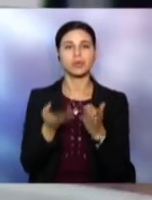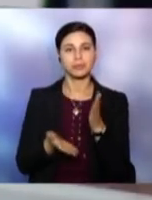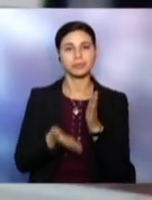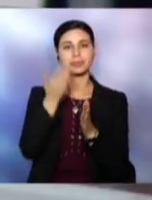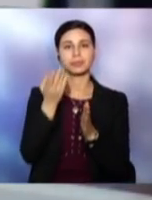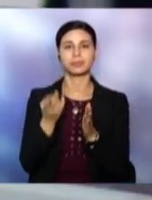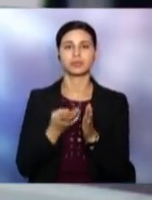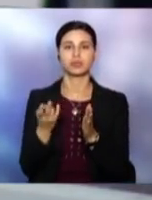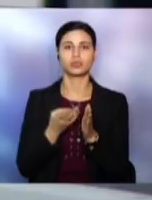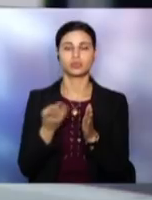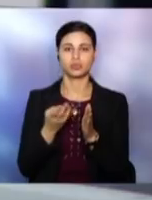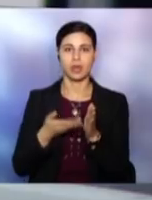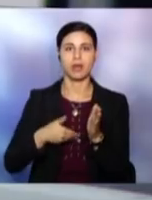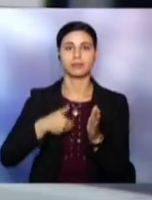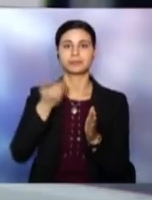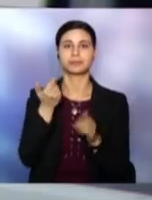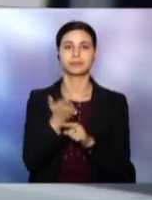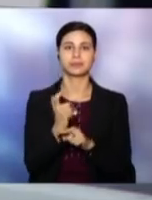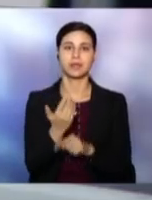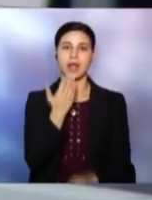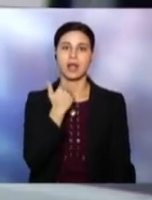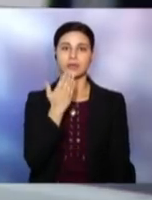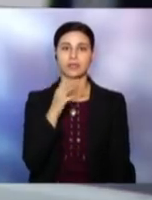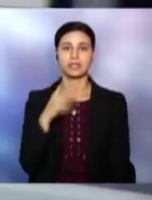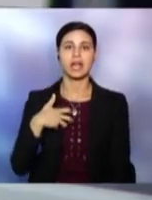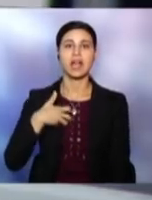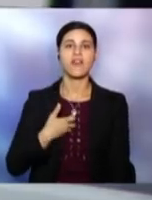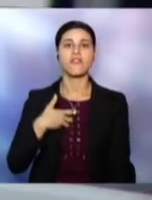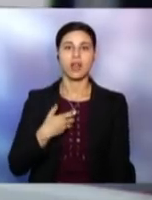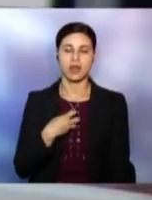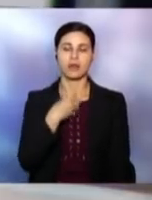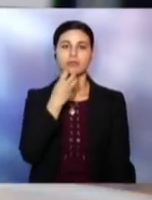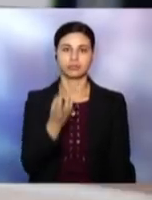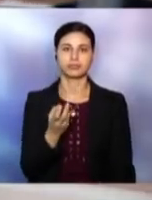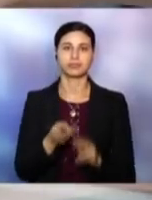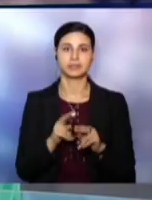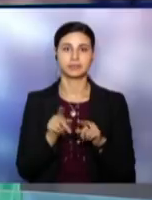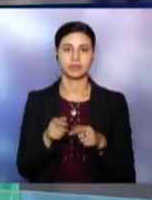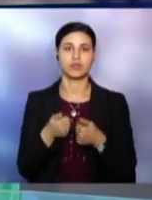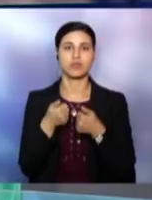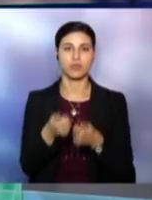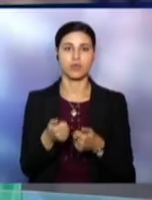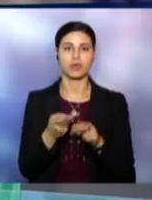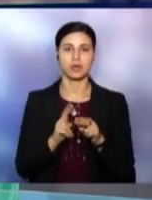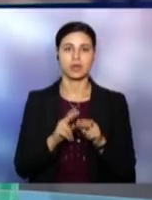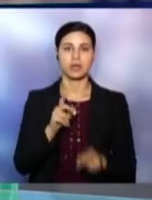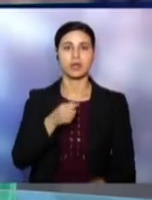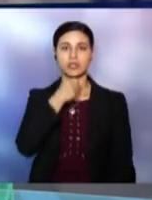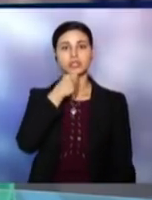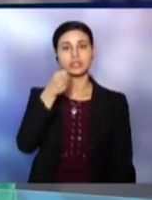თვითონ ბრონქიდან გამოიტანოს, ამოიტანოს ზემოთ, რაც მერე ხველის საშუალებით შეიძლება რომ მოიცილოს მოზრდილმა ადამიანმა. აი